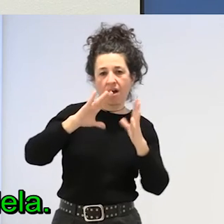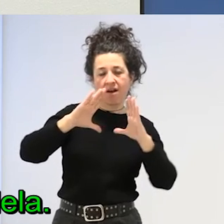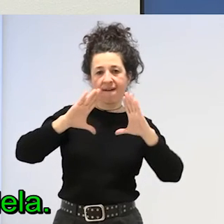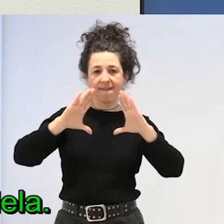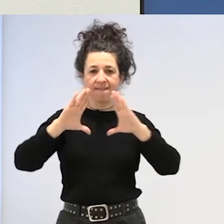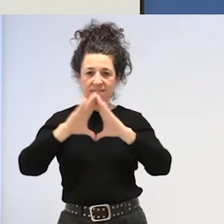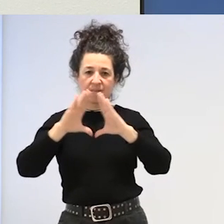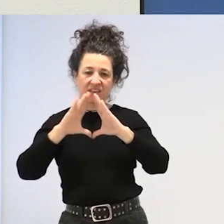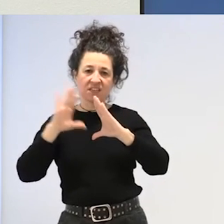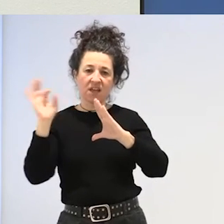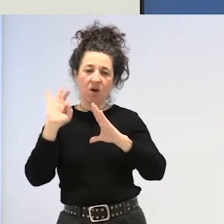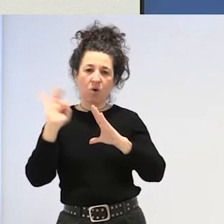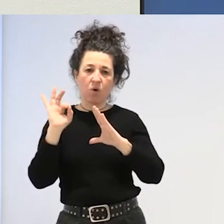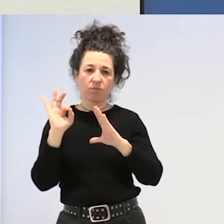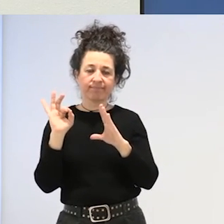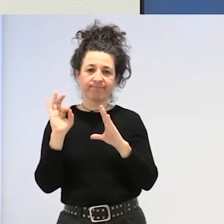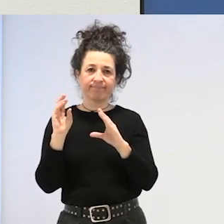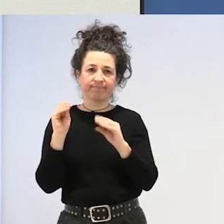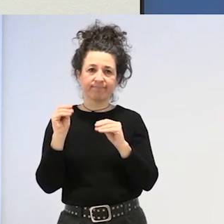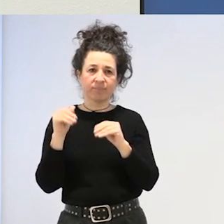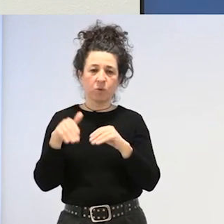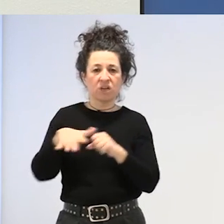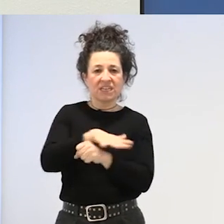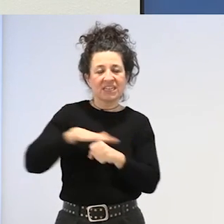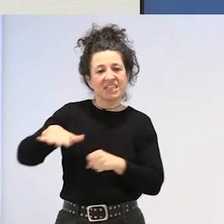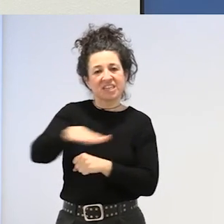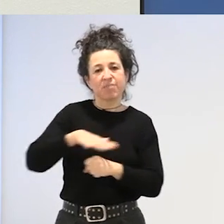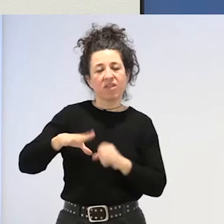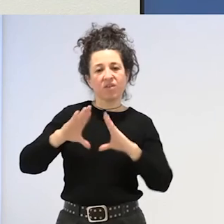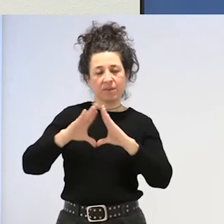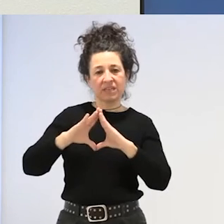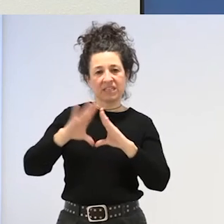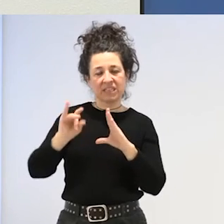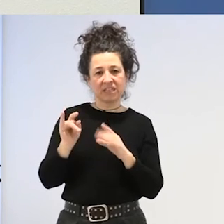arloan daudela. Osa, helburua da,